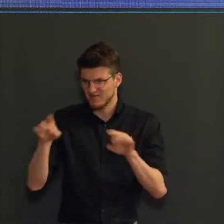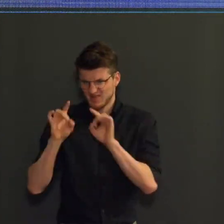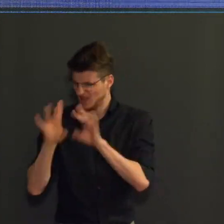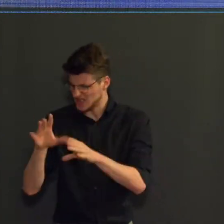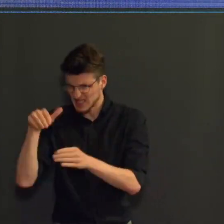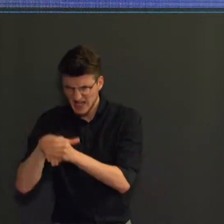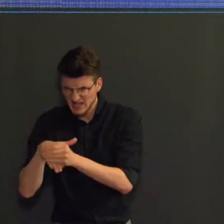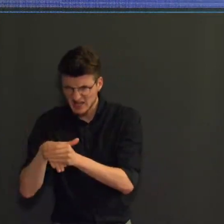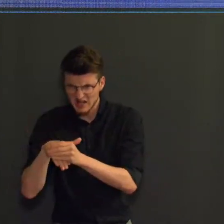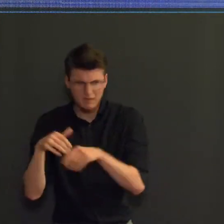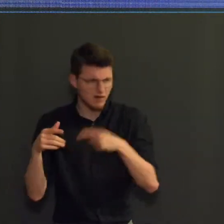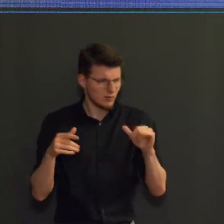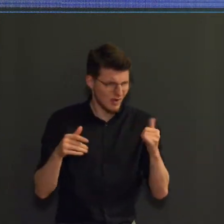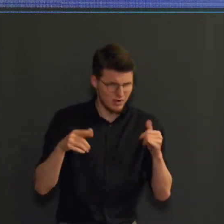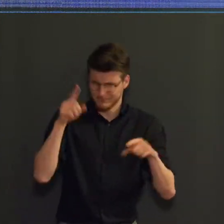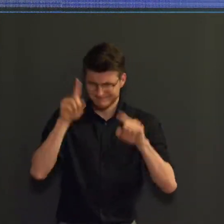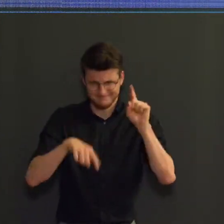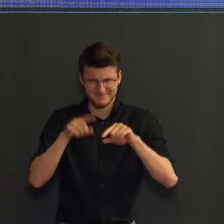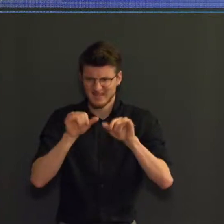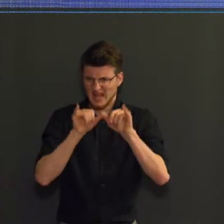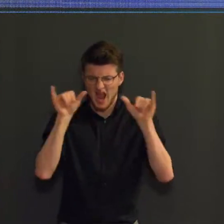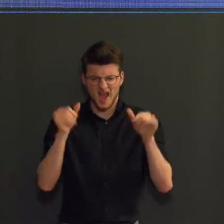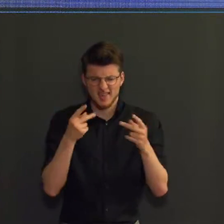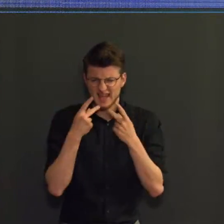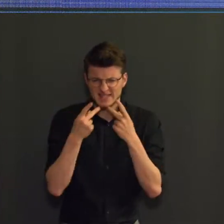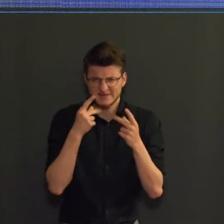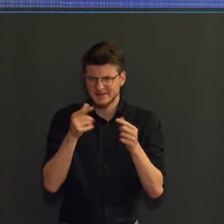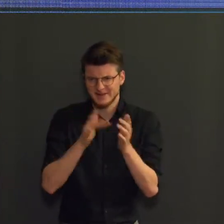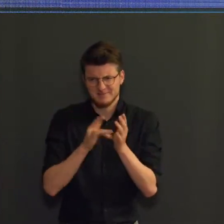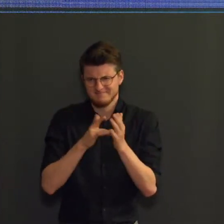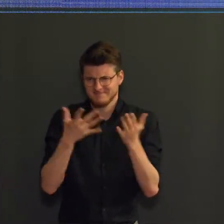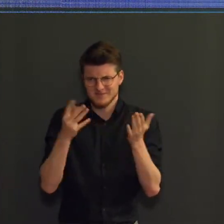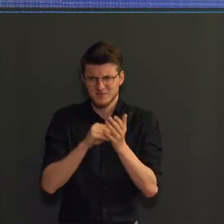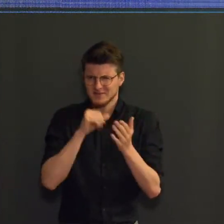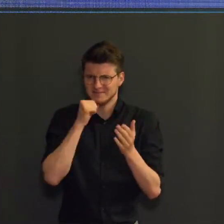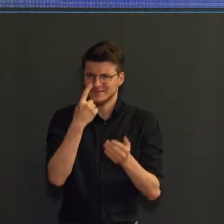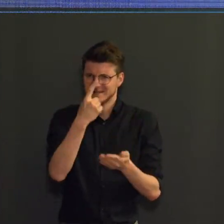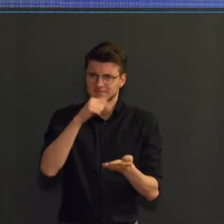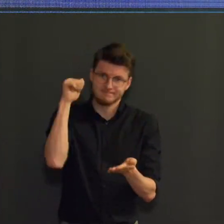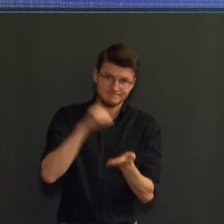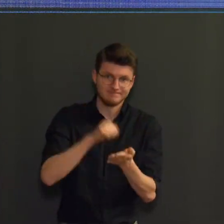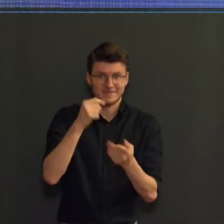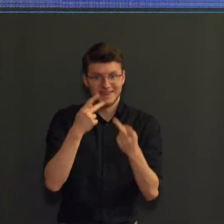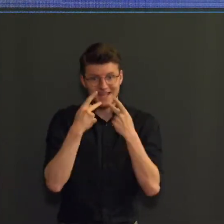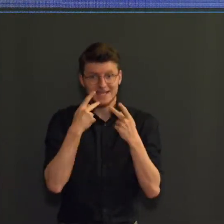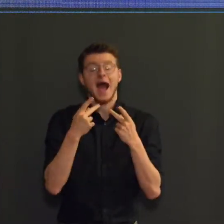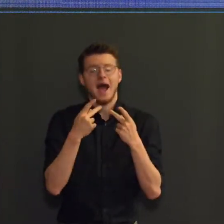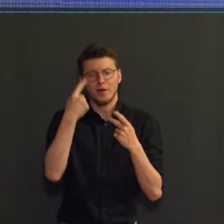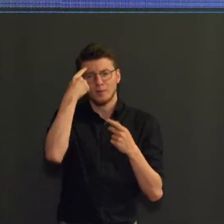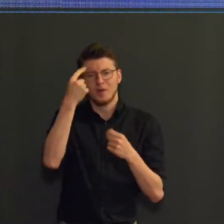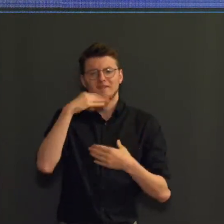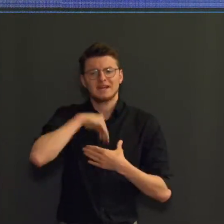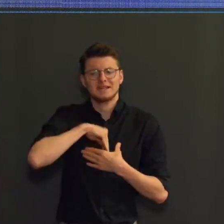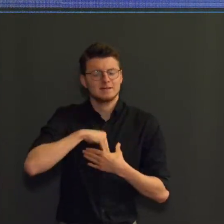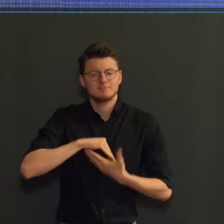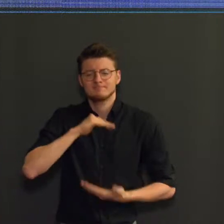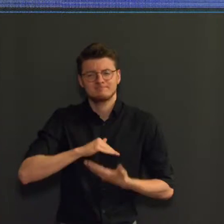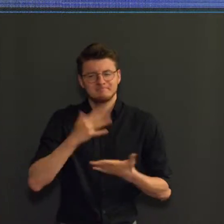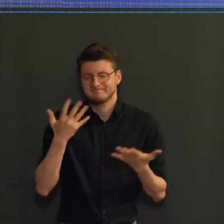niet goed gestandaardiseerd. Er is ook een risico op vals positieve en vals negatieve antistoffen